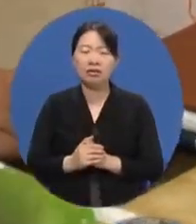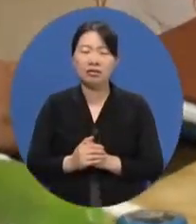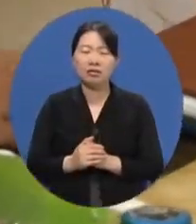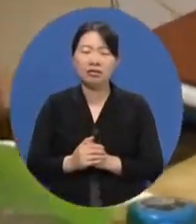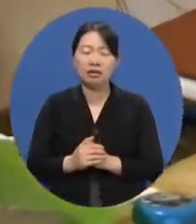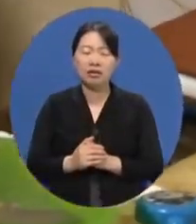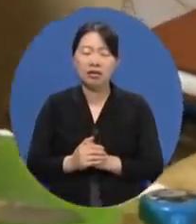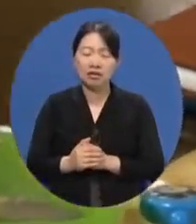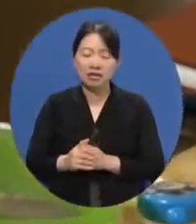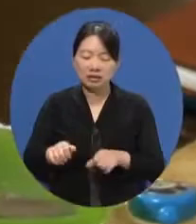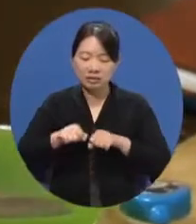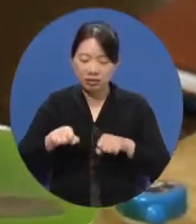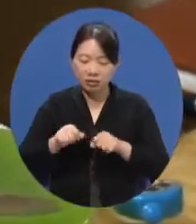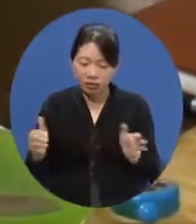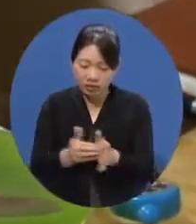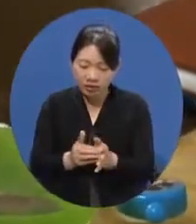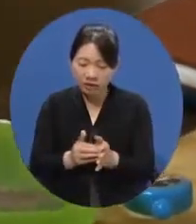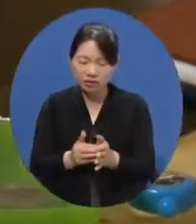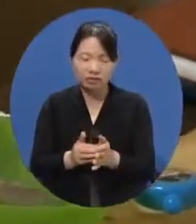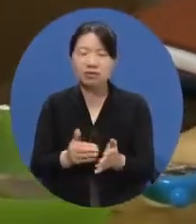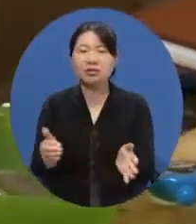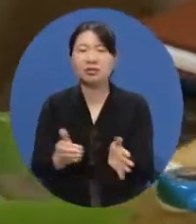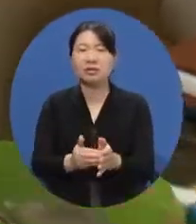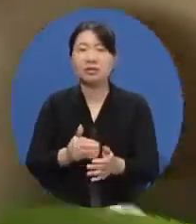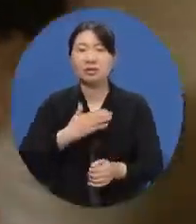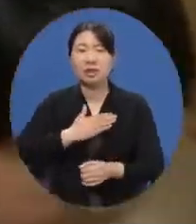없어. 치우면 끝이야.